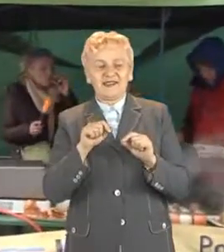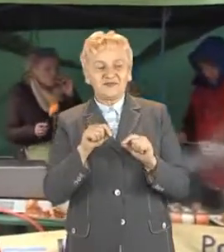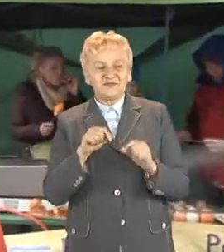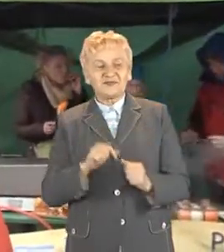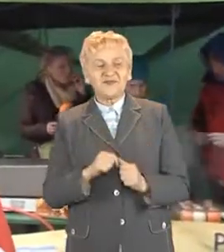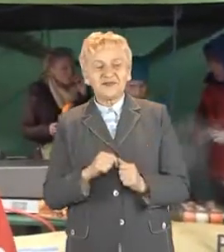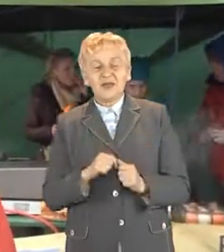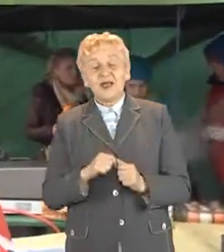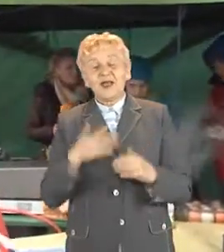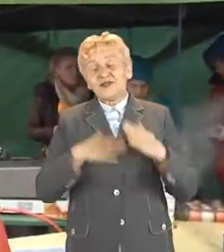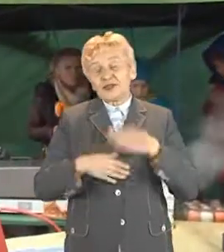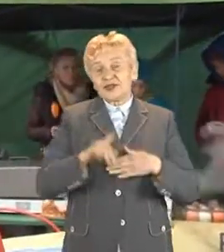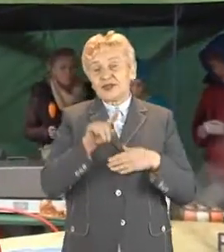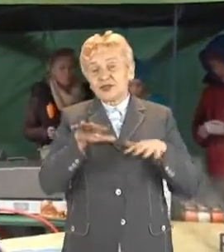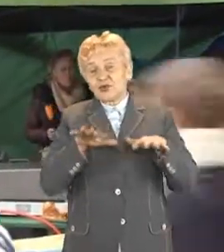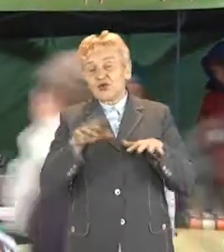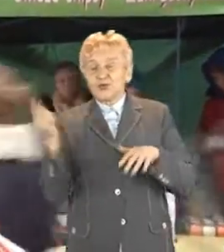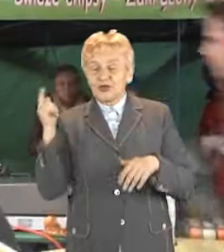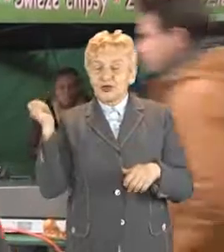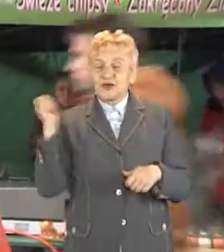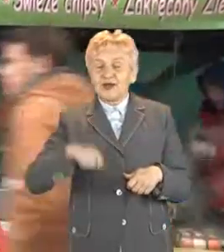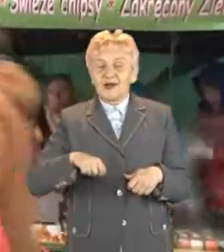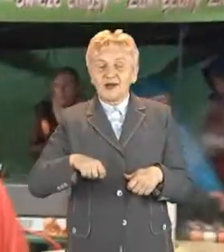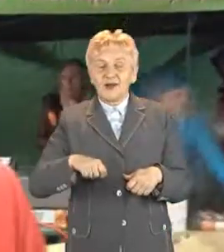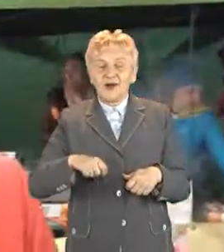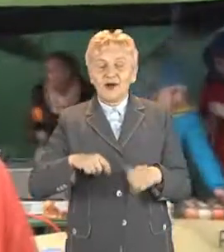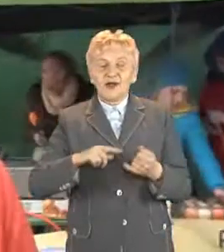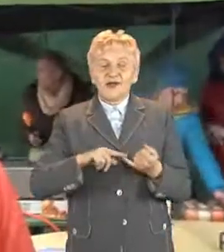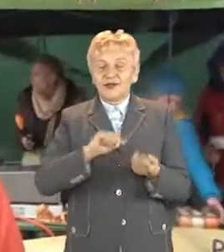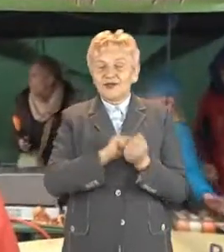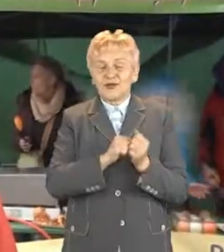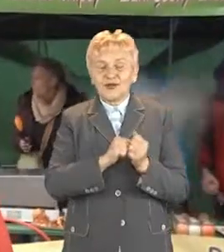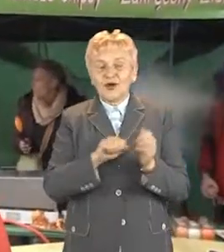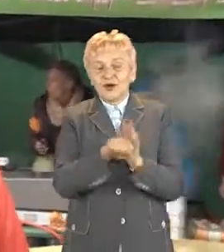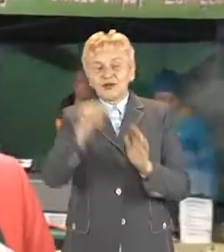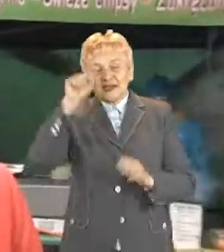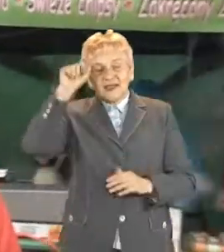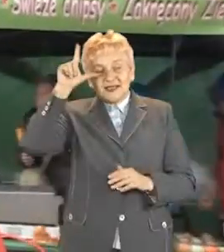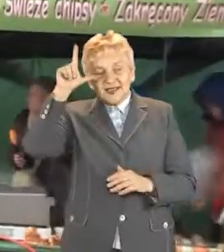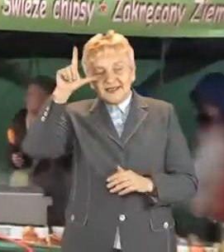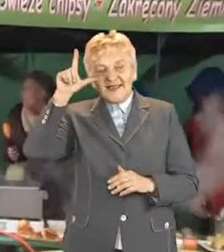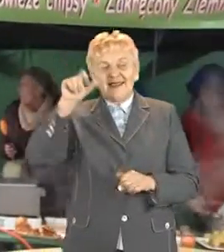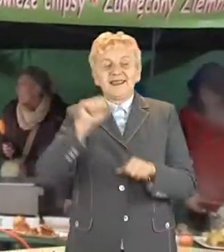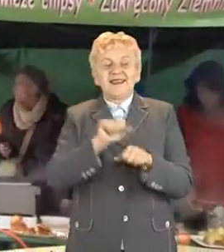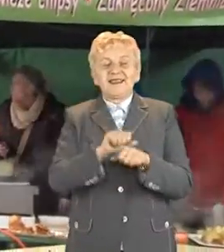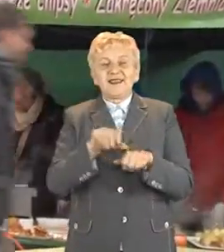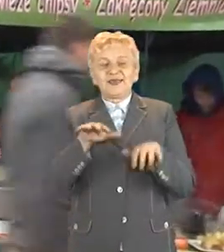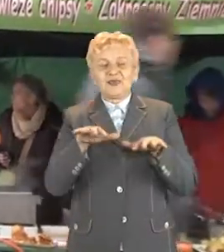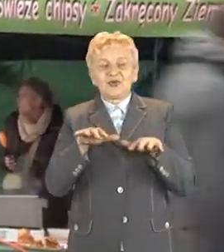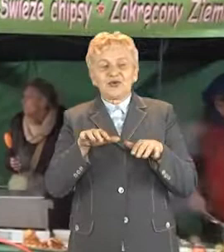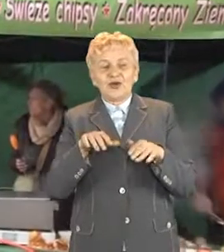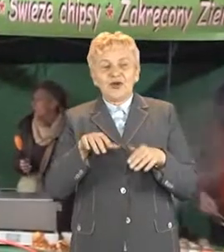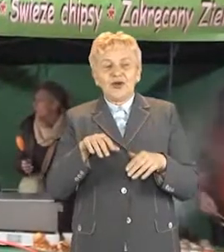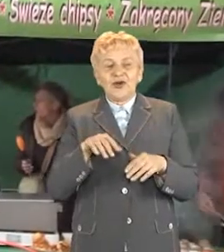do nas przyjechało, nie odmówiło tego przyjazdu i są tutaj z nami już od samego rana. Jest sporo